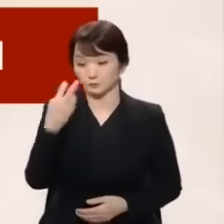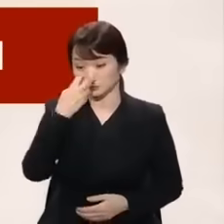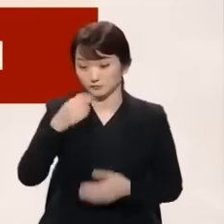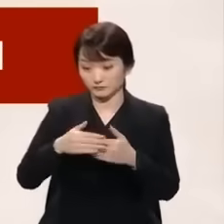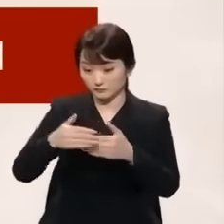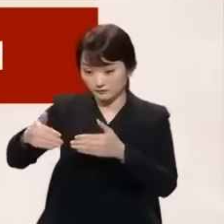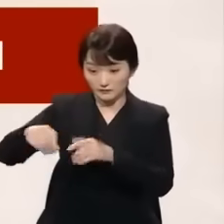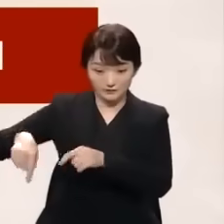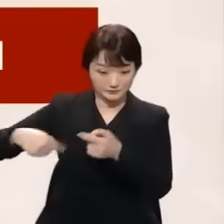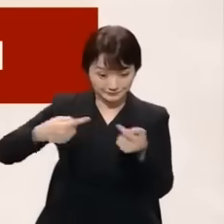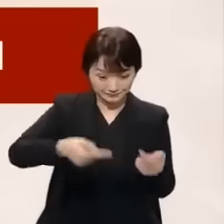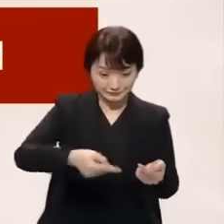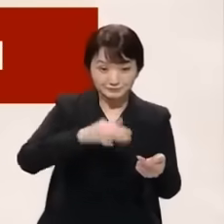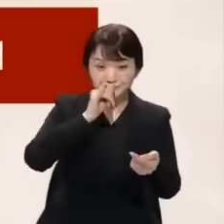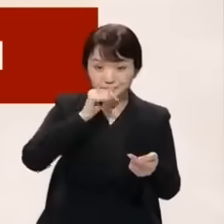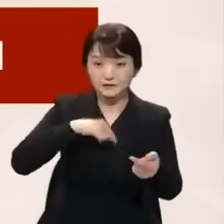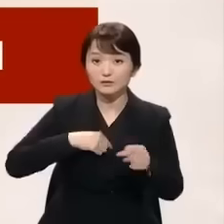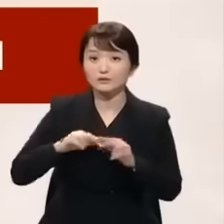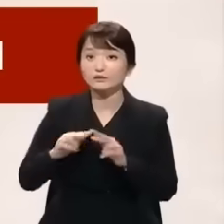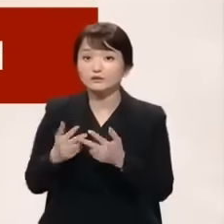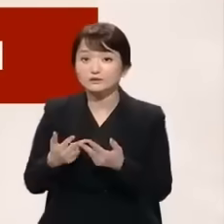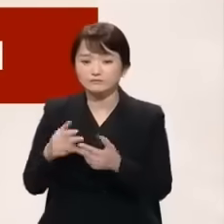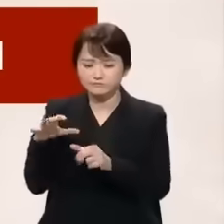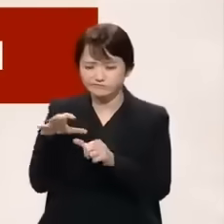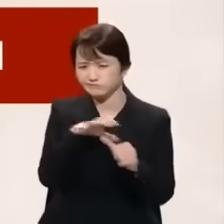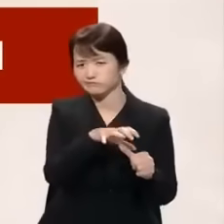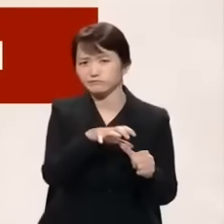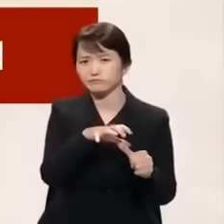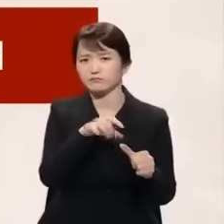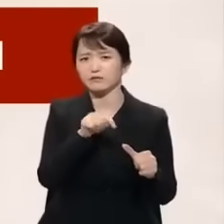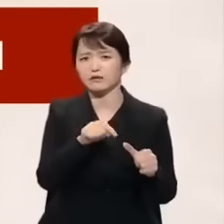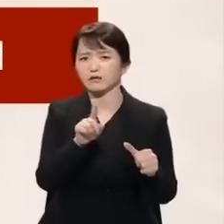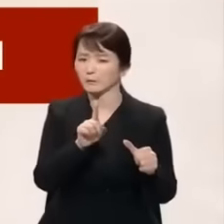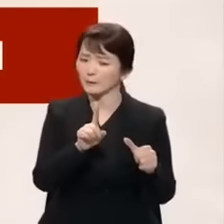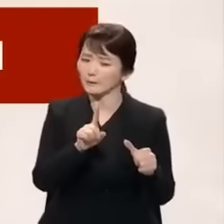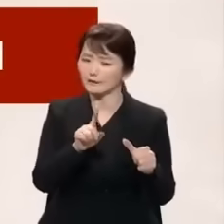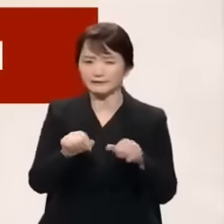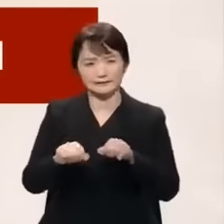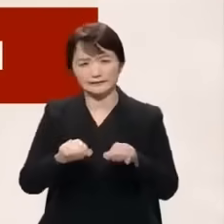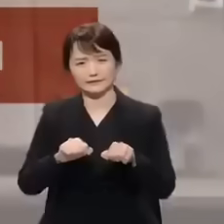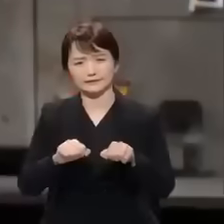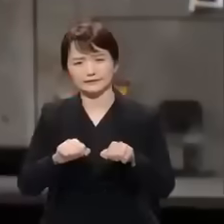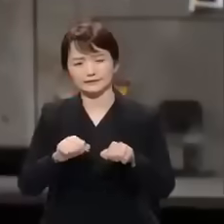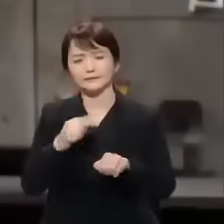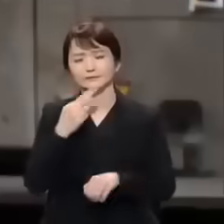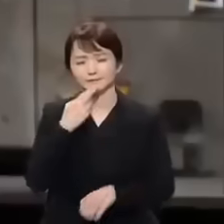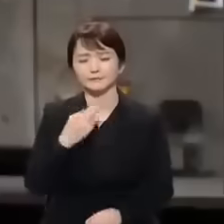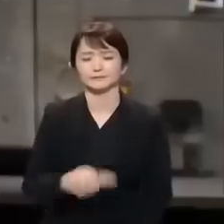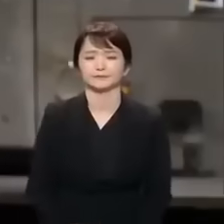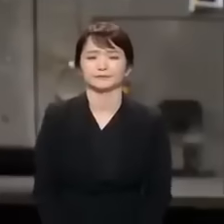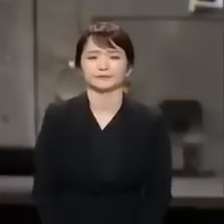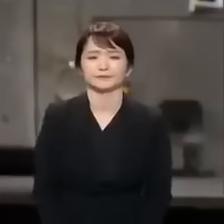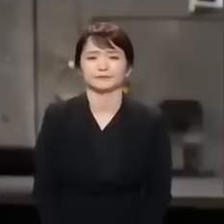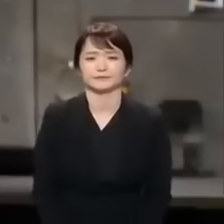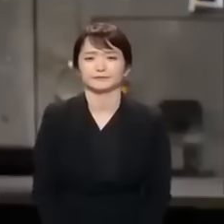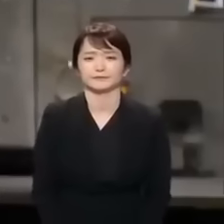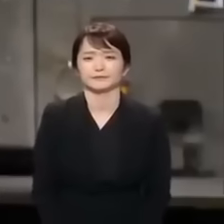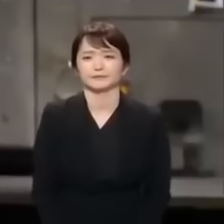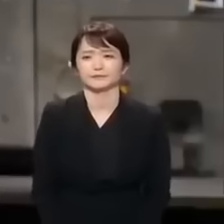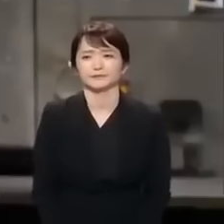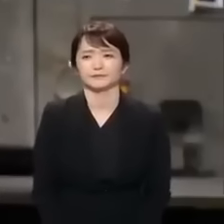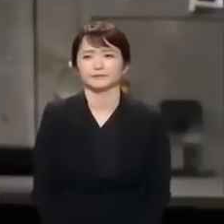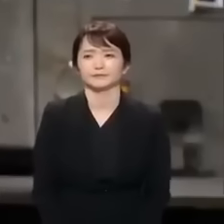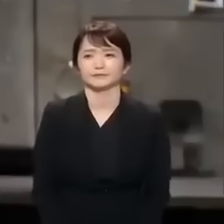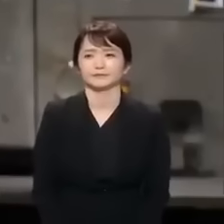배석을 한 적은 있지만 본인이 무슨 압력을 행사하거나 뭔가 할동을 한 거는 없다라고 밝힌 상황이고